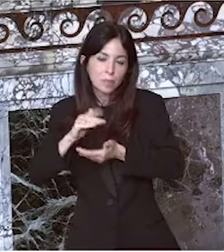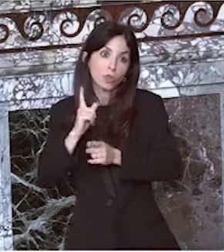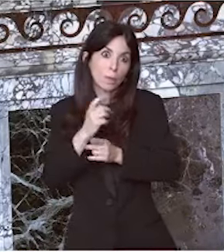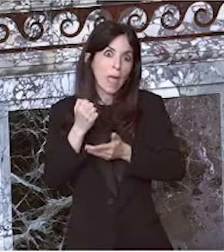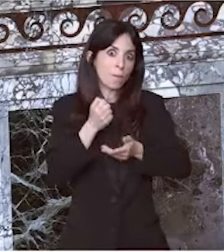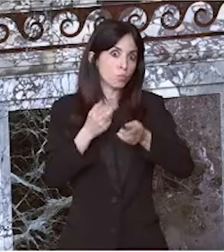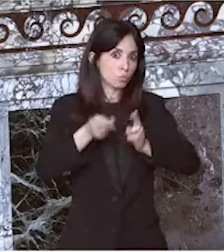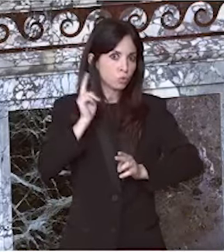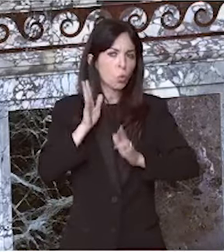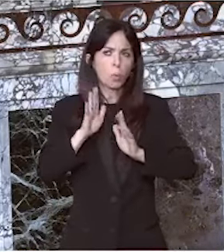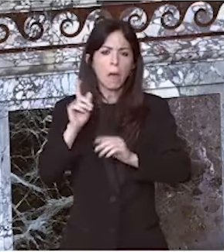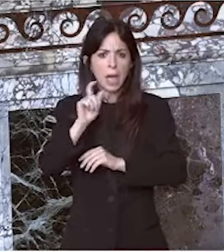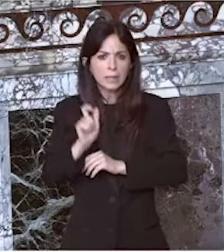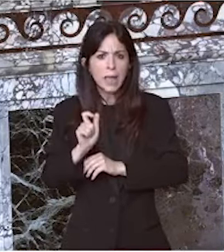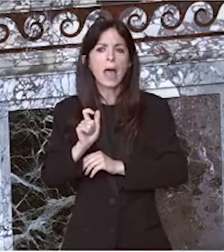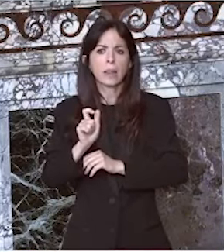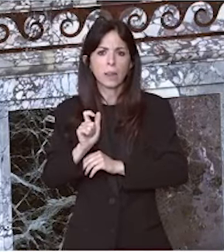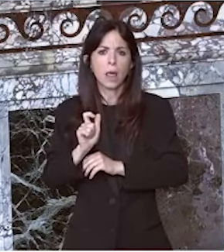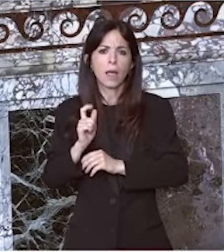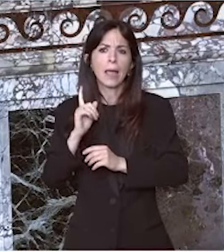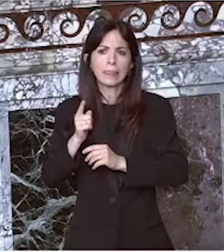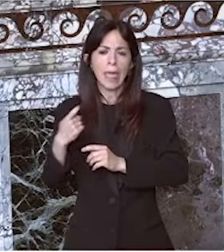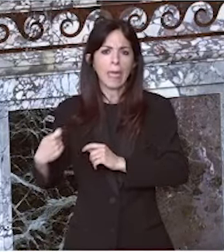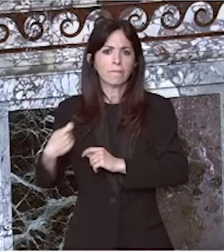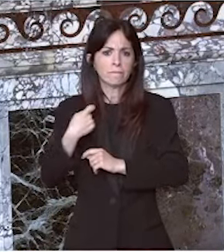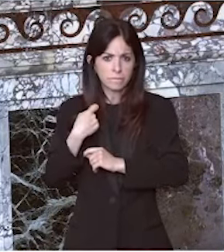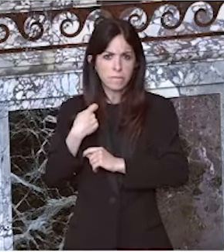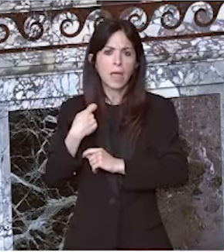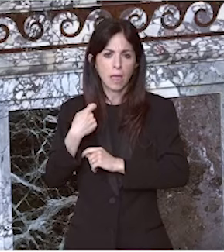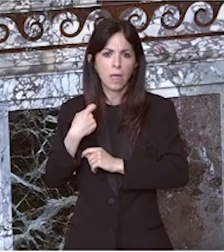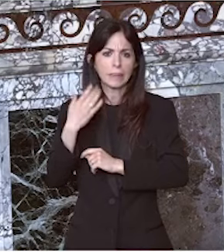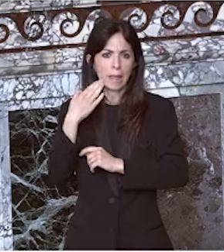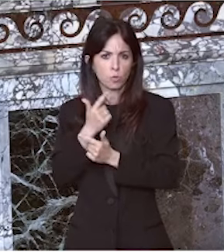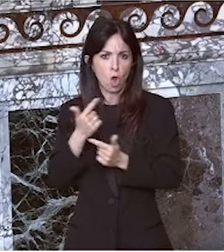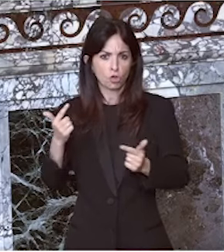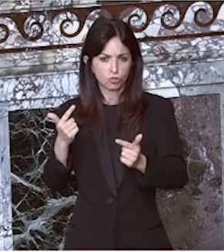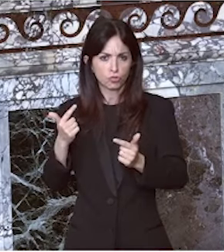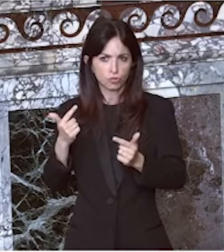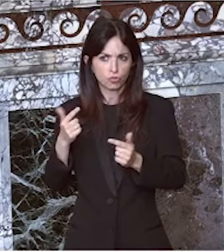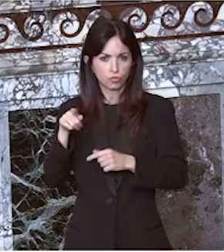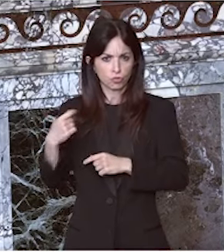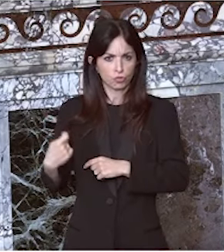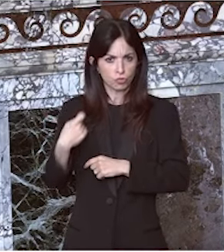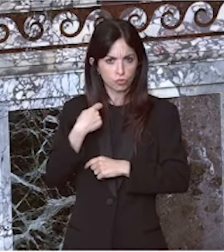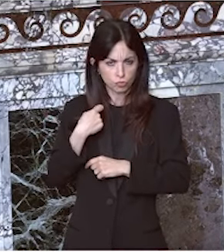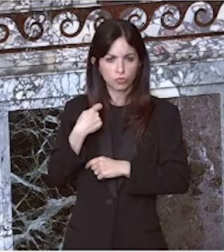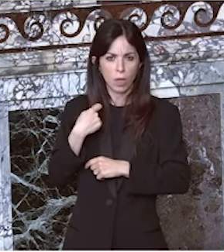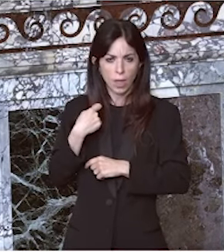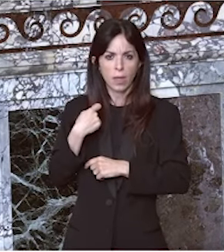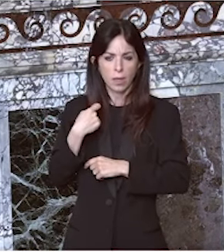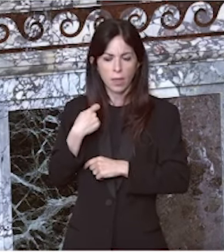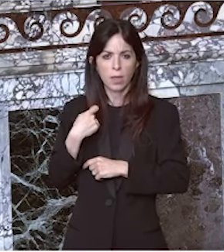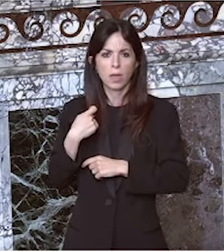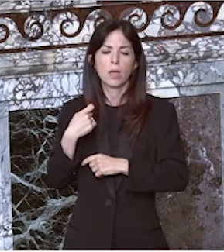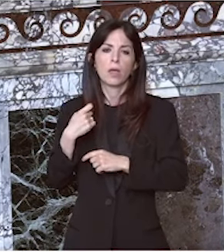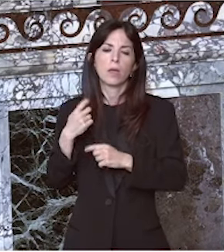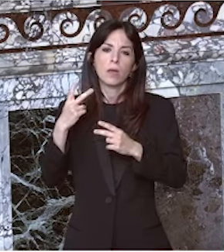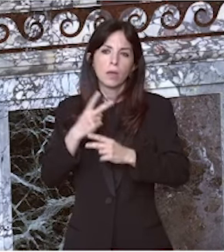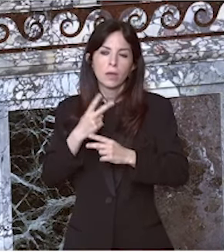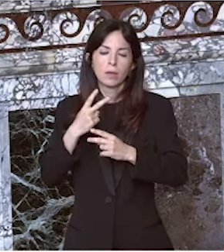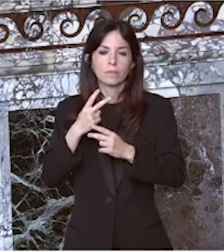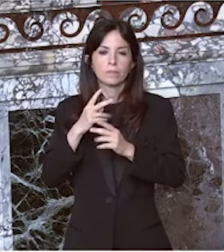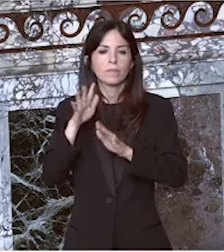di più. Però l'Italia è un Paese creditore netto, questo a volte nella discussione presi dal livello elevato del